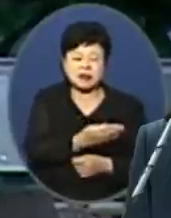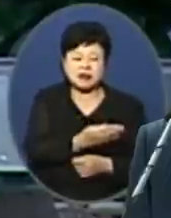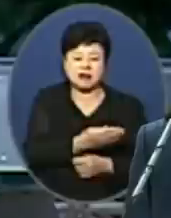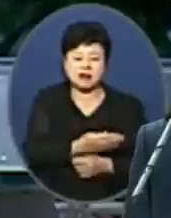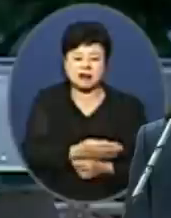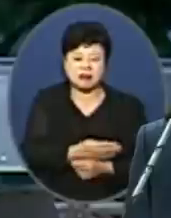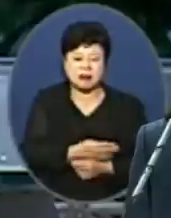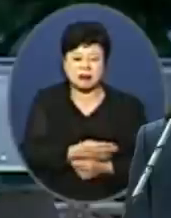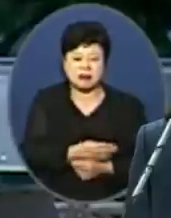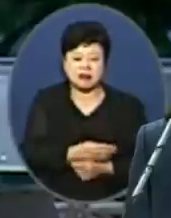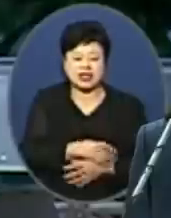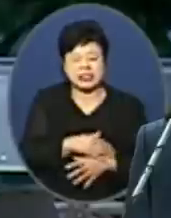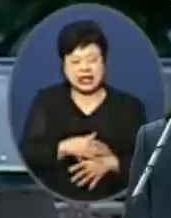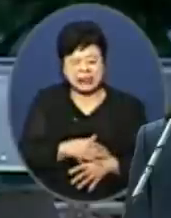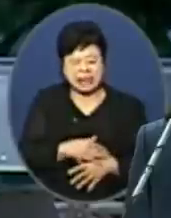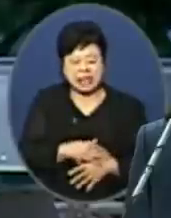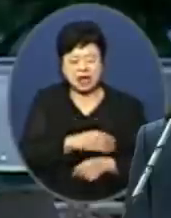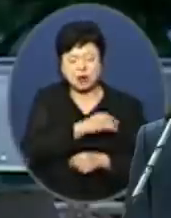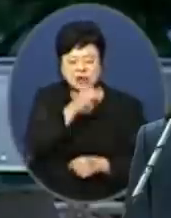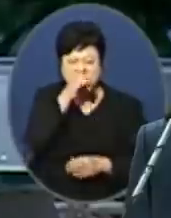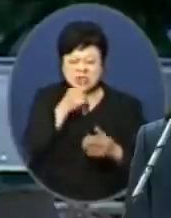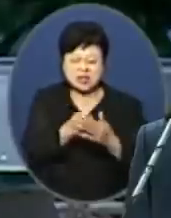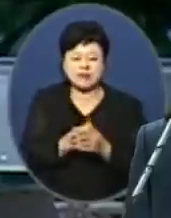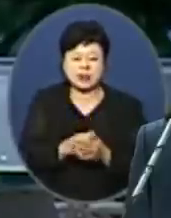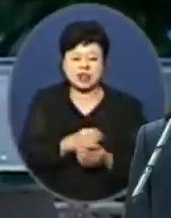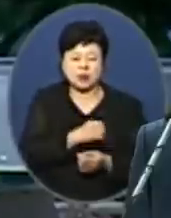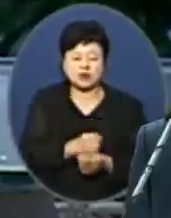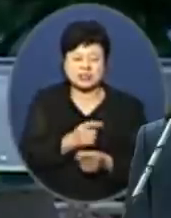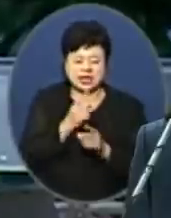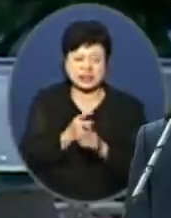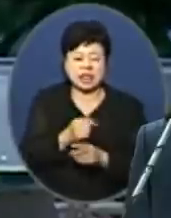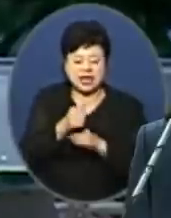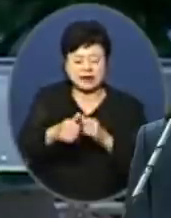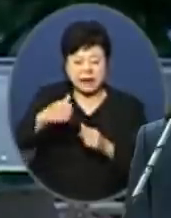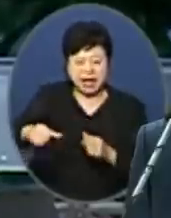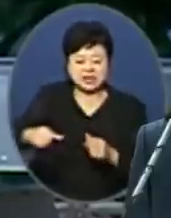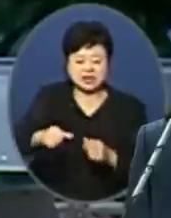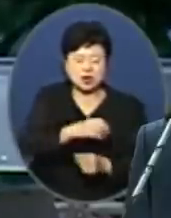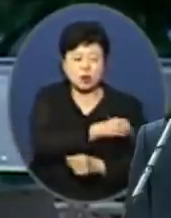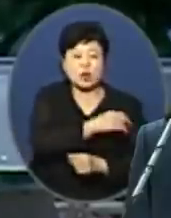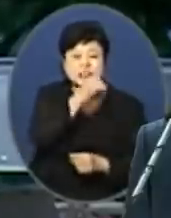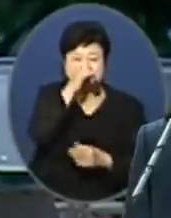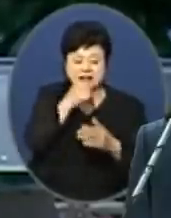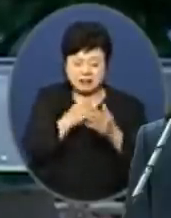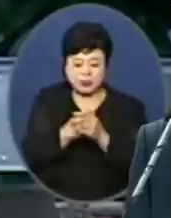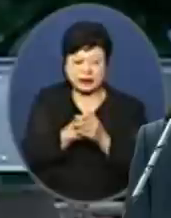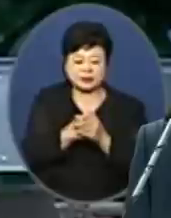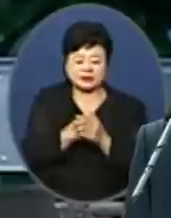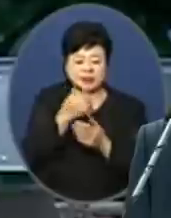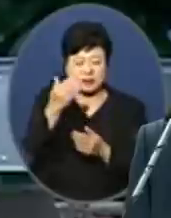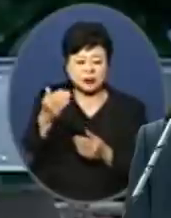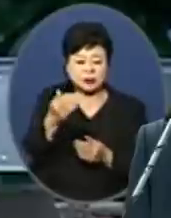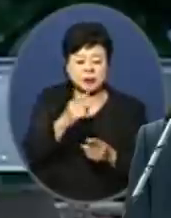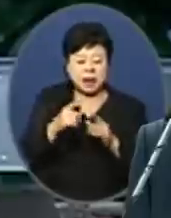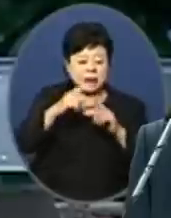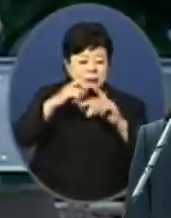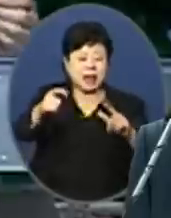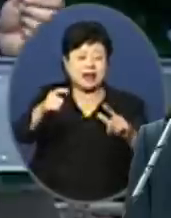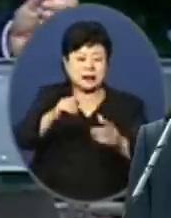여러분은 익수시아 권세가 있는 것입니다. 하나님의 아들이 된 권세가 있는 것입니다. 여러분